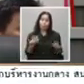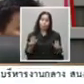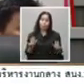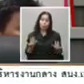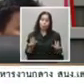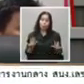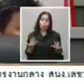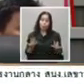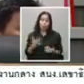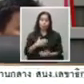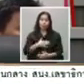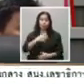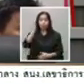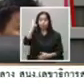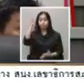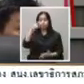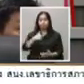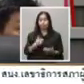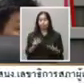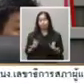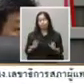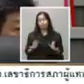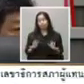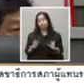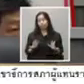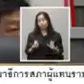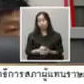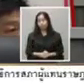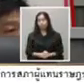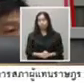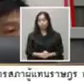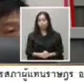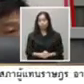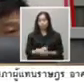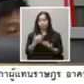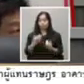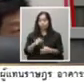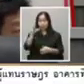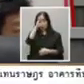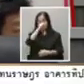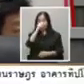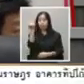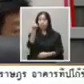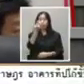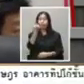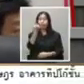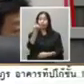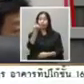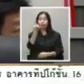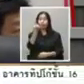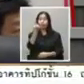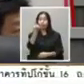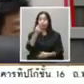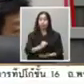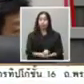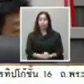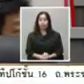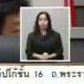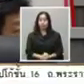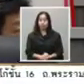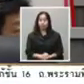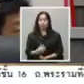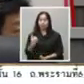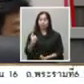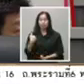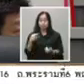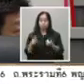นั่งไม่ได้อภิปรายแล้วผมก็นั่งรอเป็นเพื่อนนะฮะจนกระทั่งเวลาตีหนึ่งนะฮะมีรอง